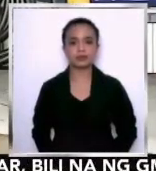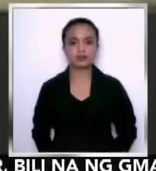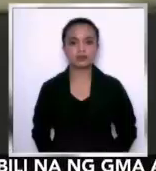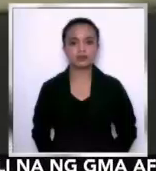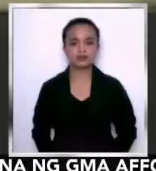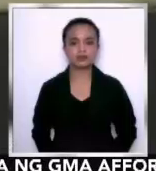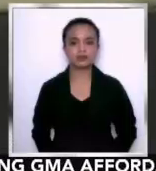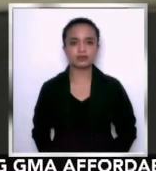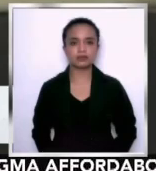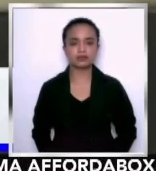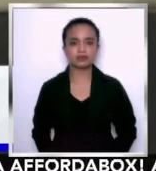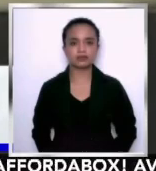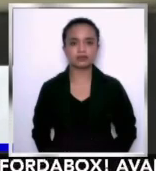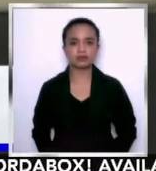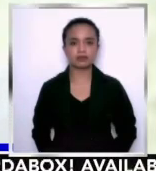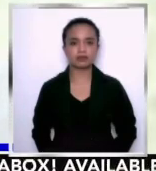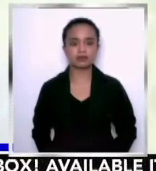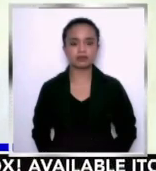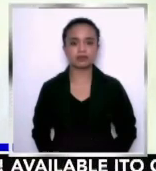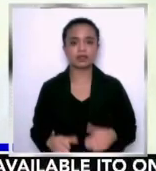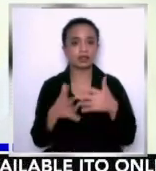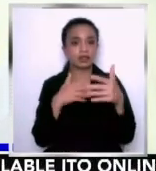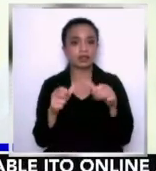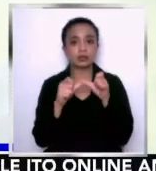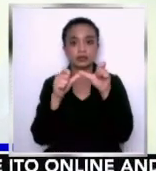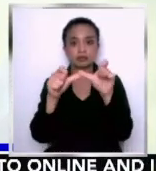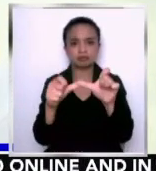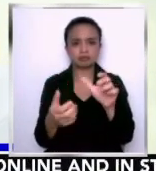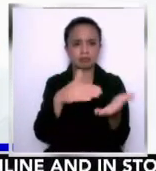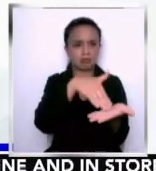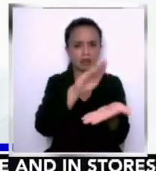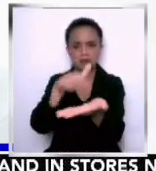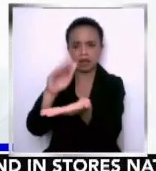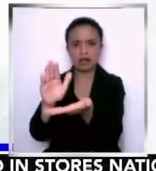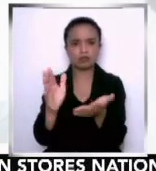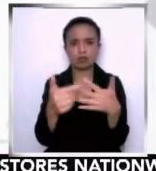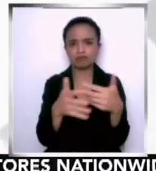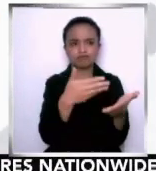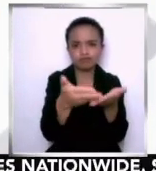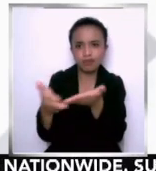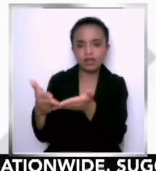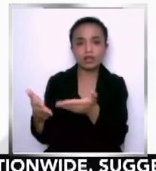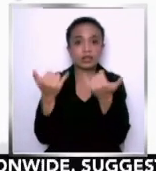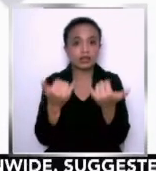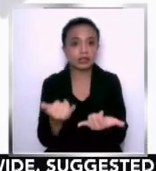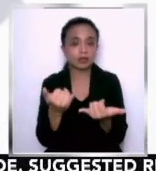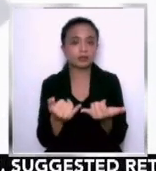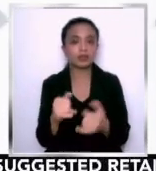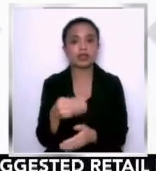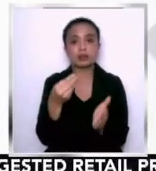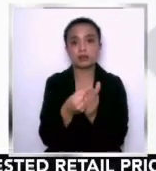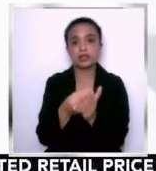Sa gitna ng patuloy na pagtaas ng inflation rate o pagtaas ng presyo ng mga bilihin sa bansa, itinaas ngayong araw ng Monetary Board ng Bangko